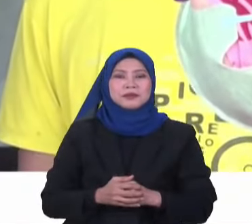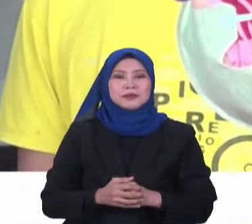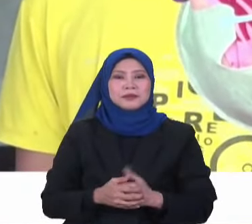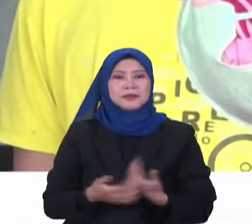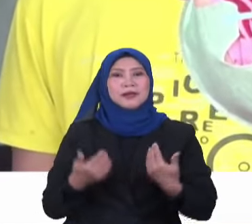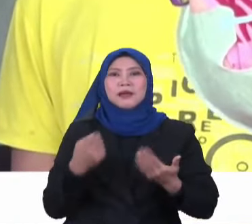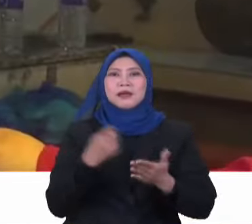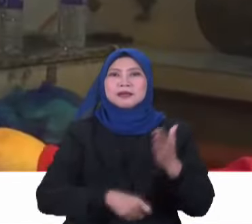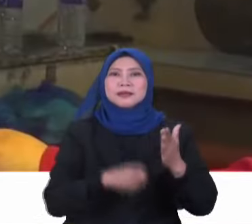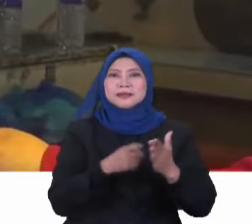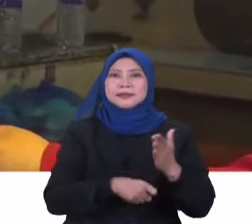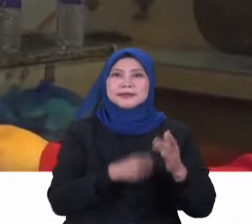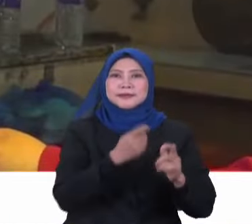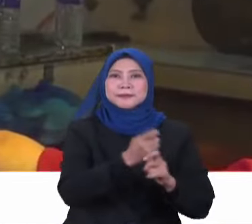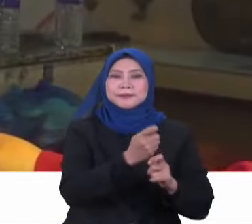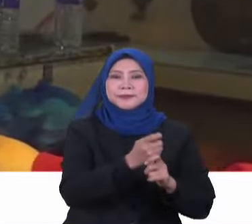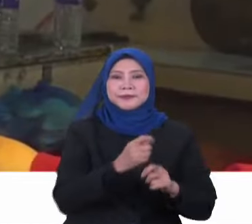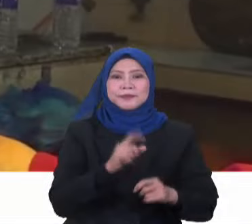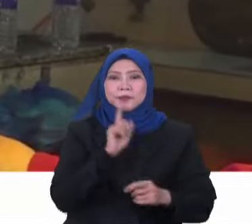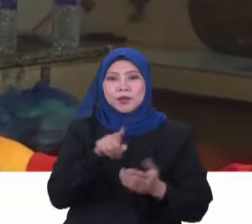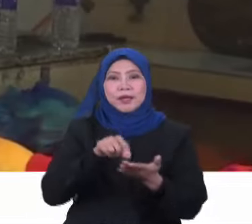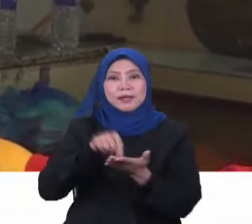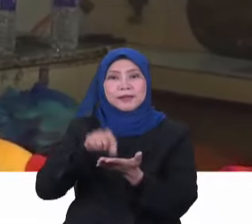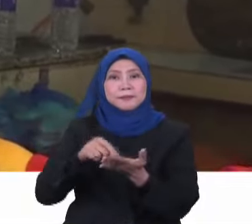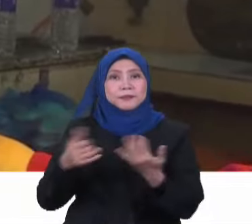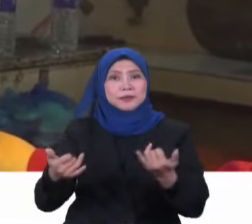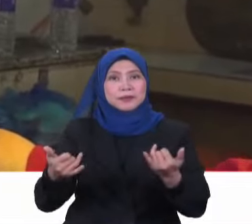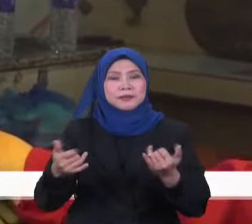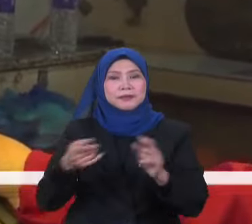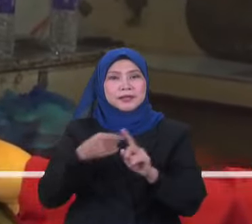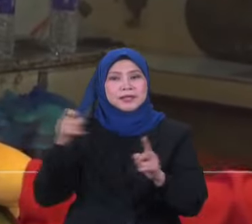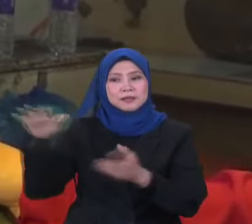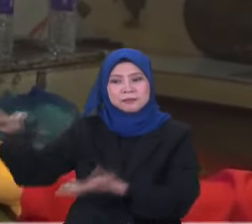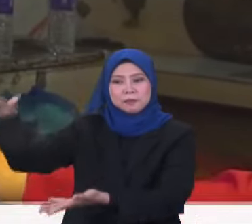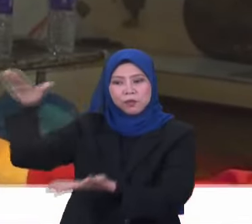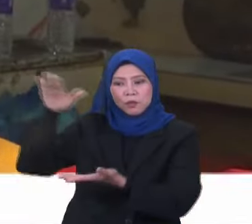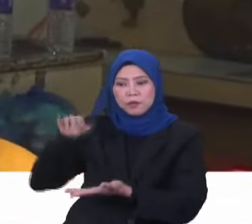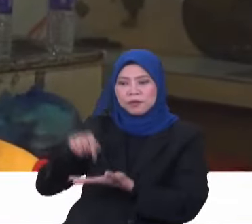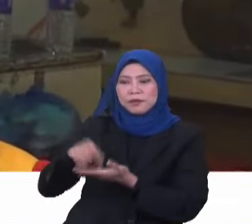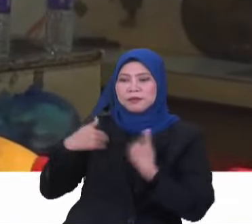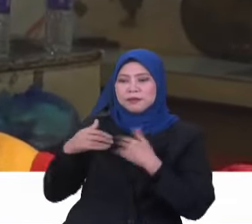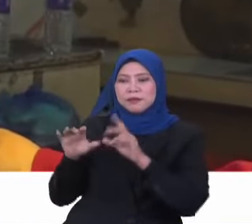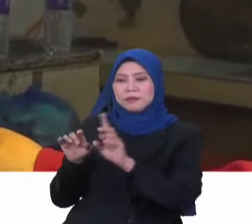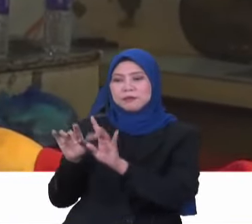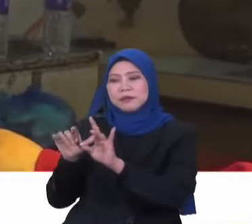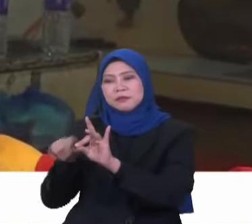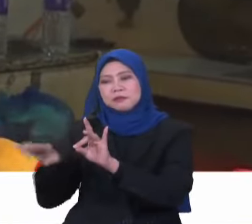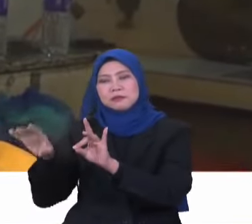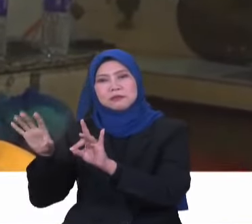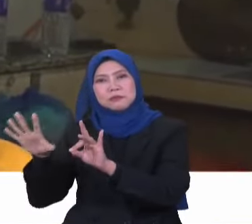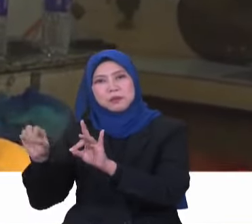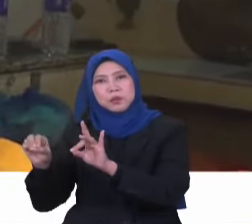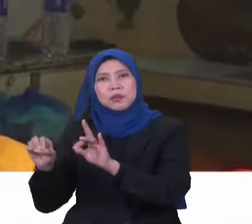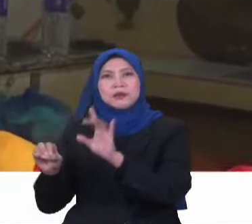aja Ayang saya Mischa yakni pribadi penolong ad88g